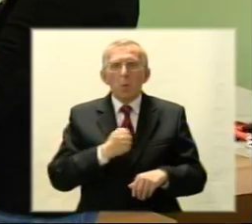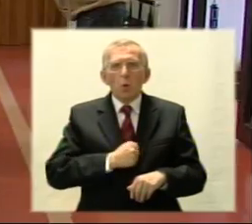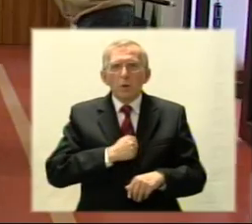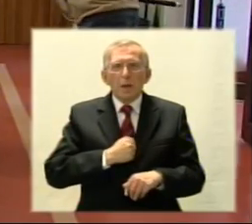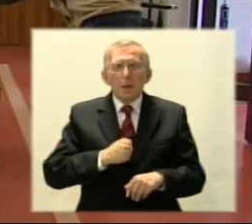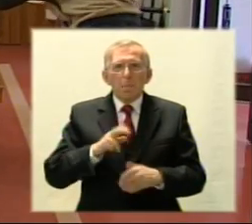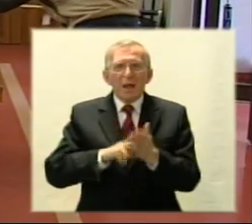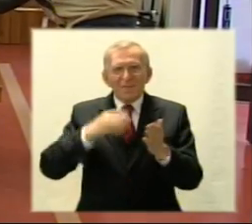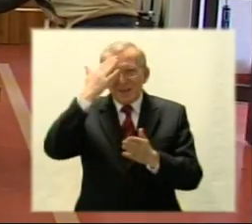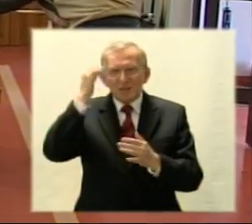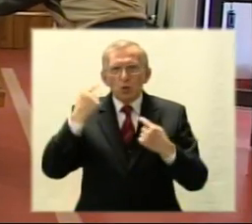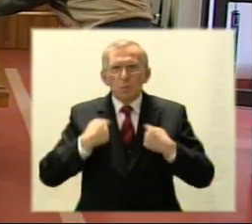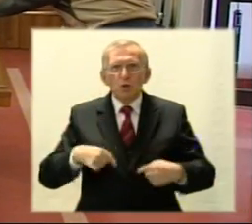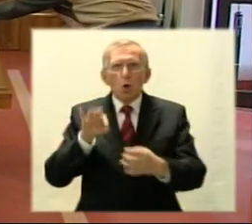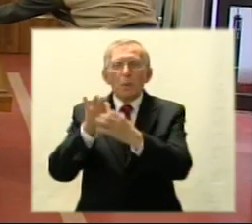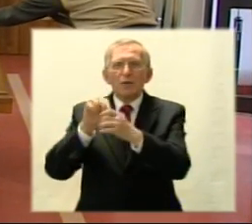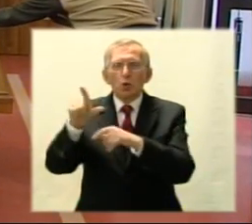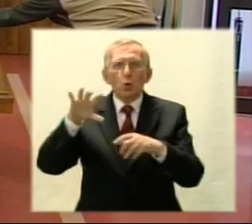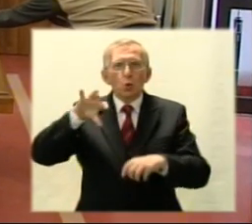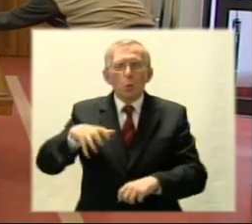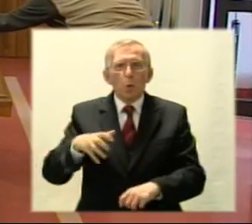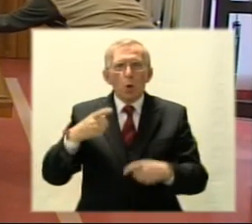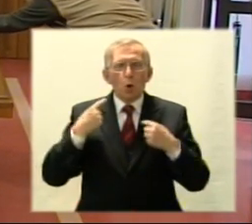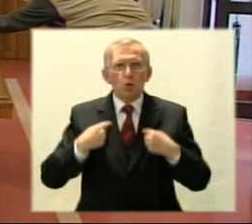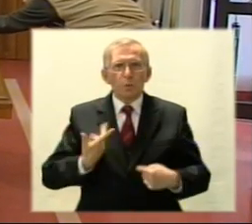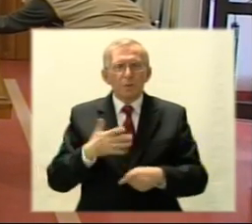najgorsze ków zą grupą